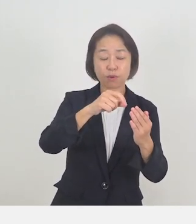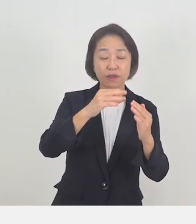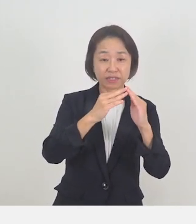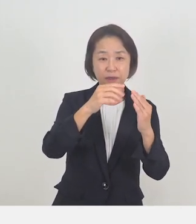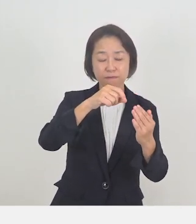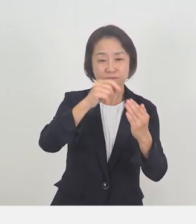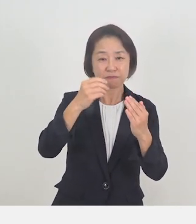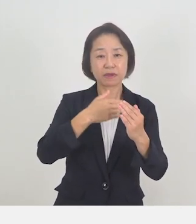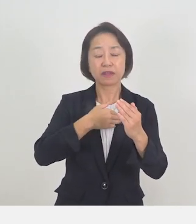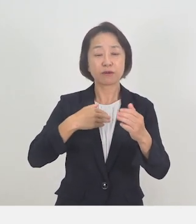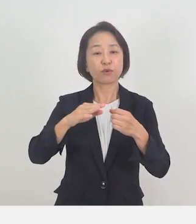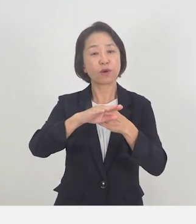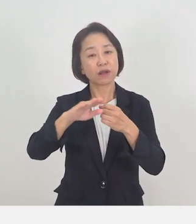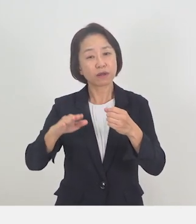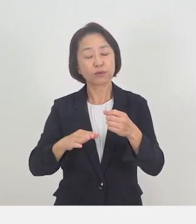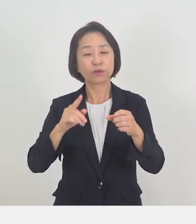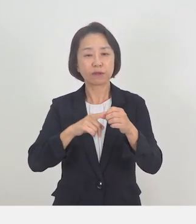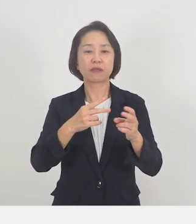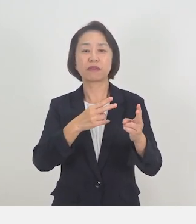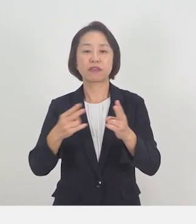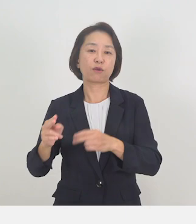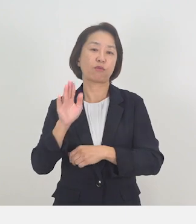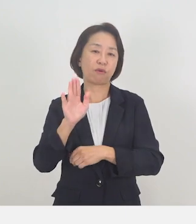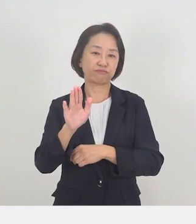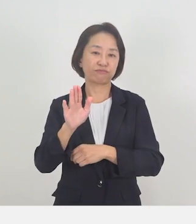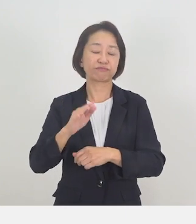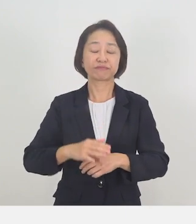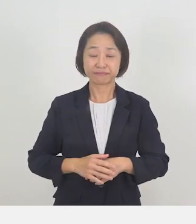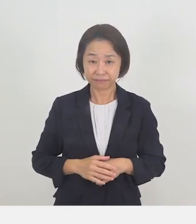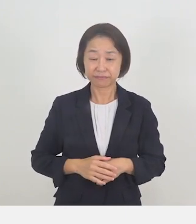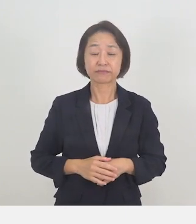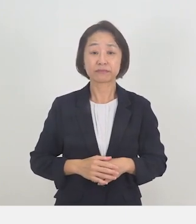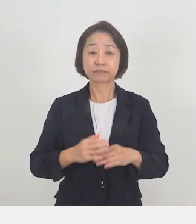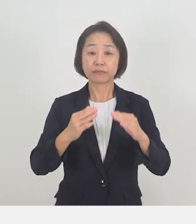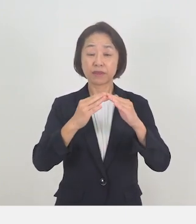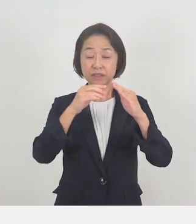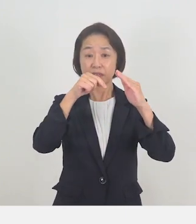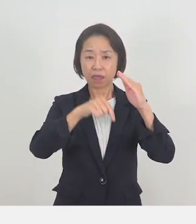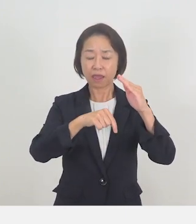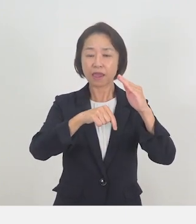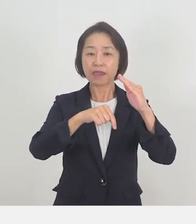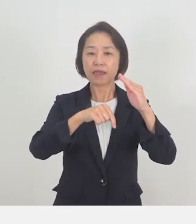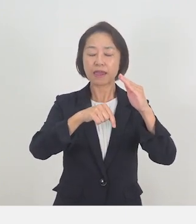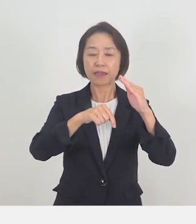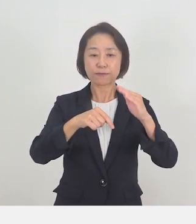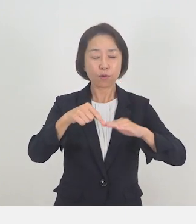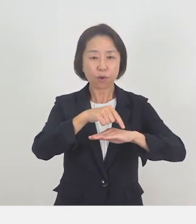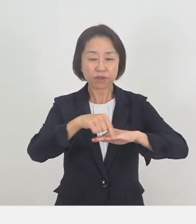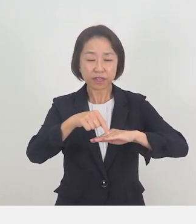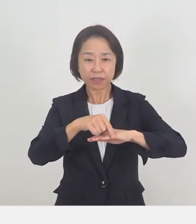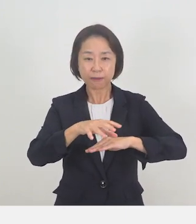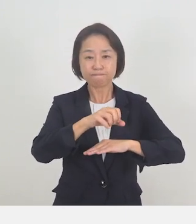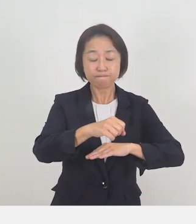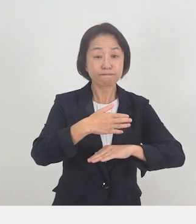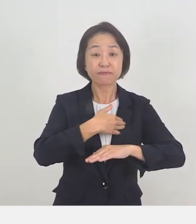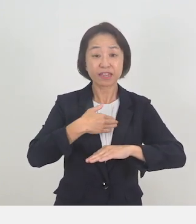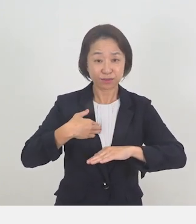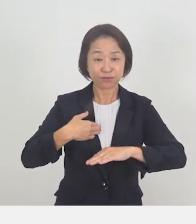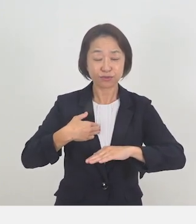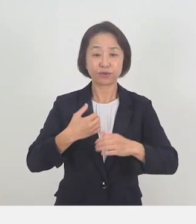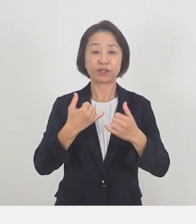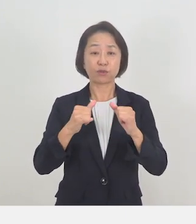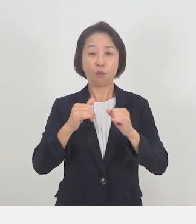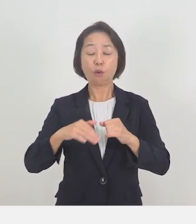目的として制度設計されています建築物の設計使用などの把握する立場にあるもの